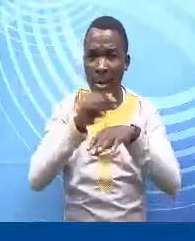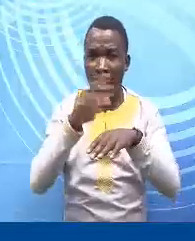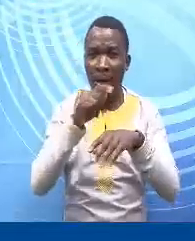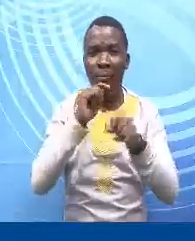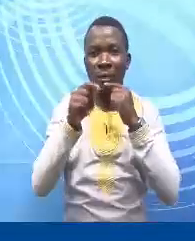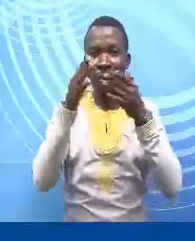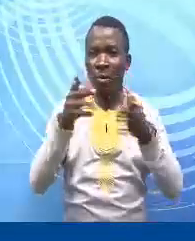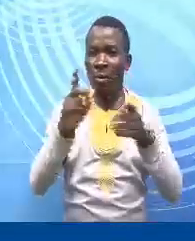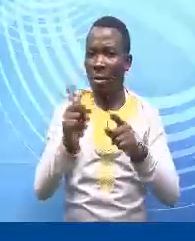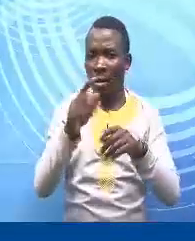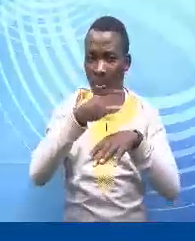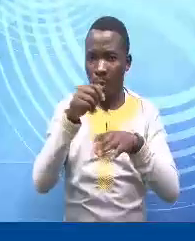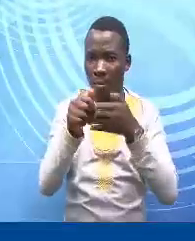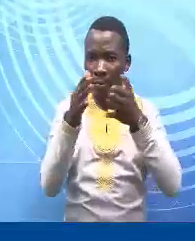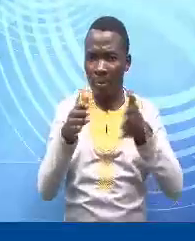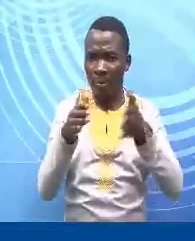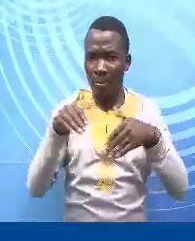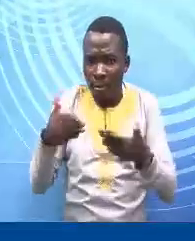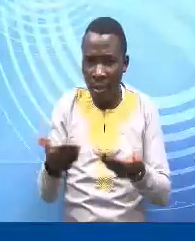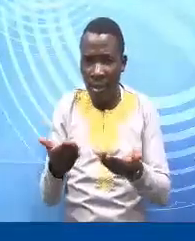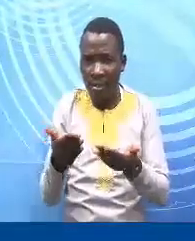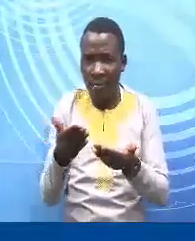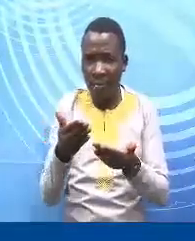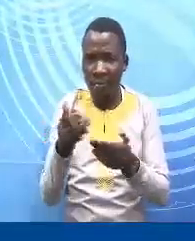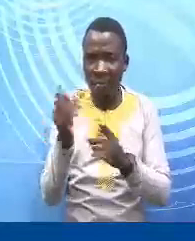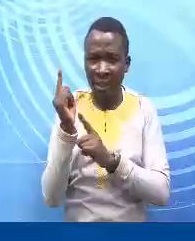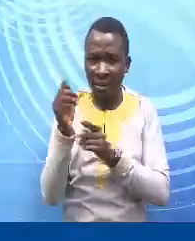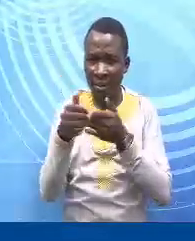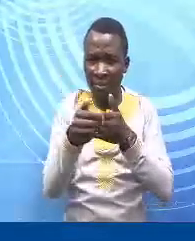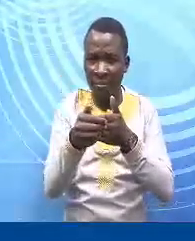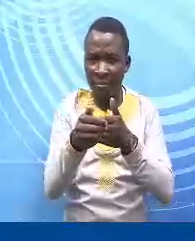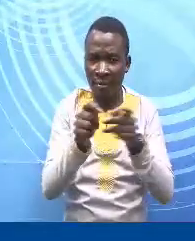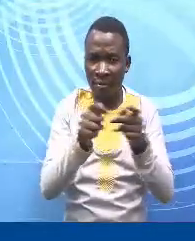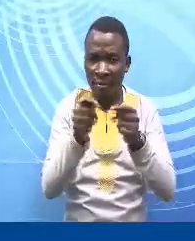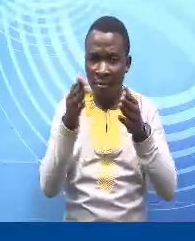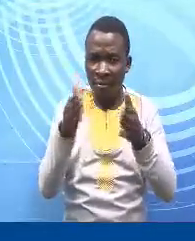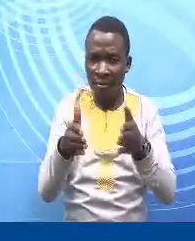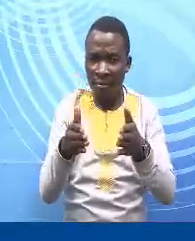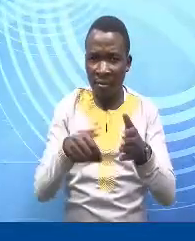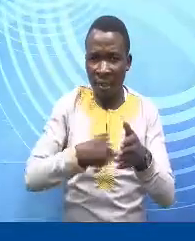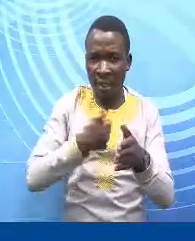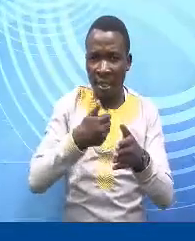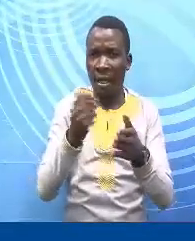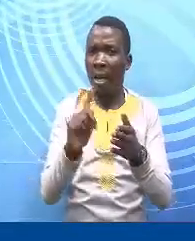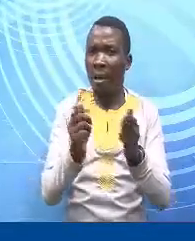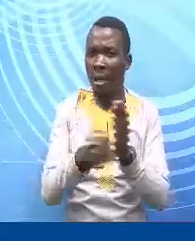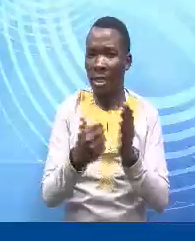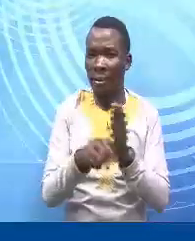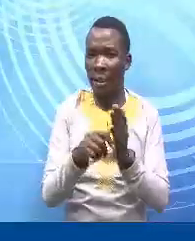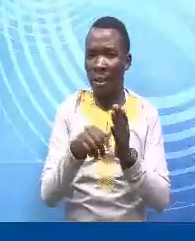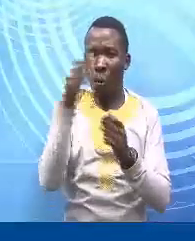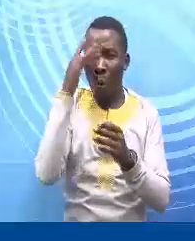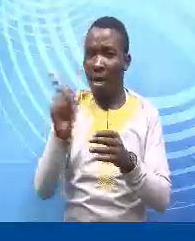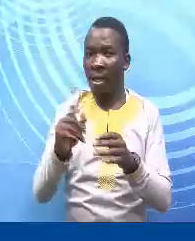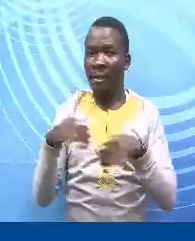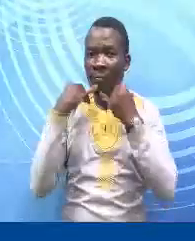bundi irondo riritegeka nuko bitubwiye n'icyo kibazo. Oya nabyo si ikibazo, ariko nk'ubu kuki baba batabwira ubundi